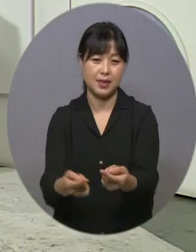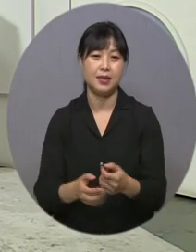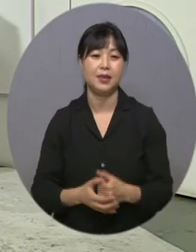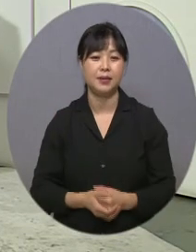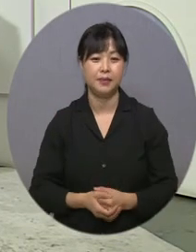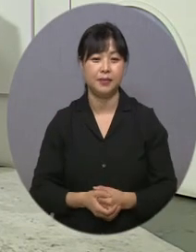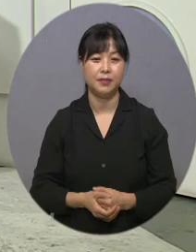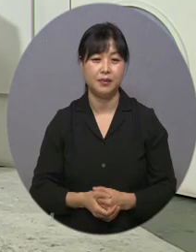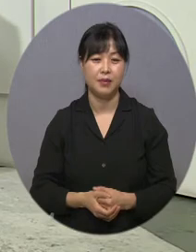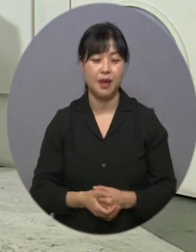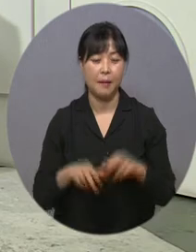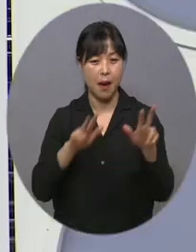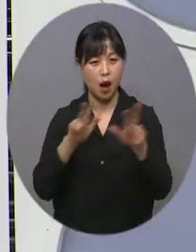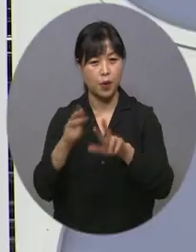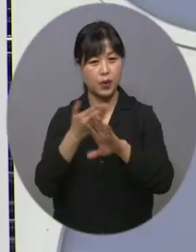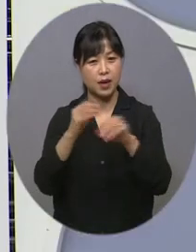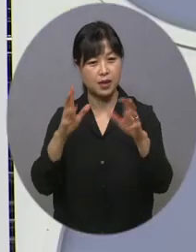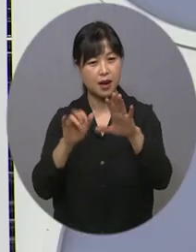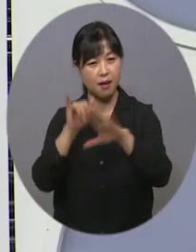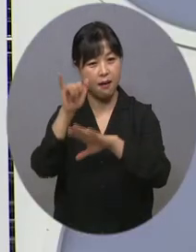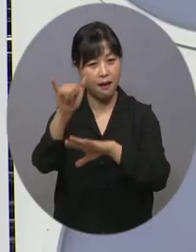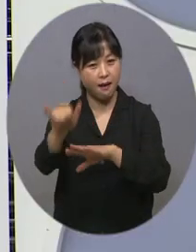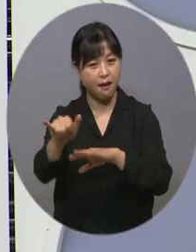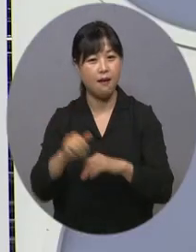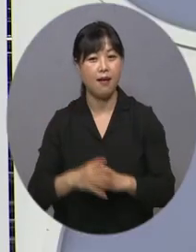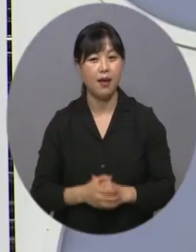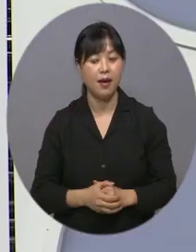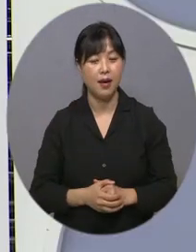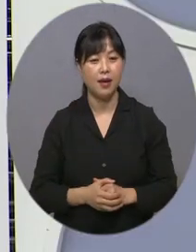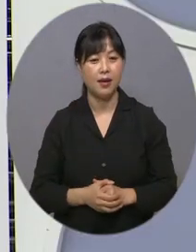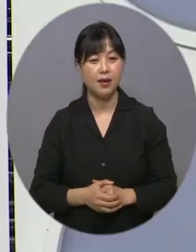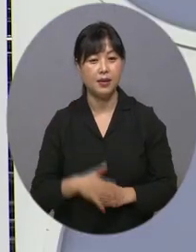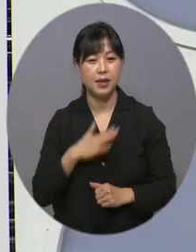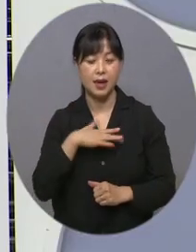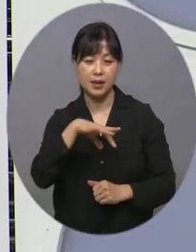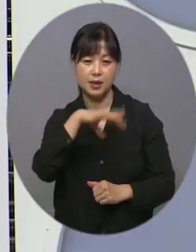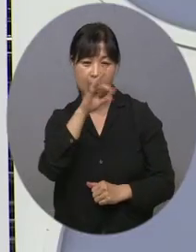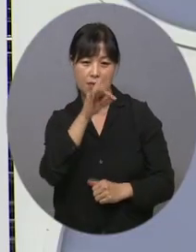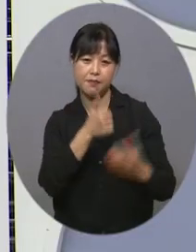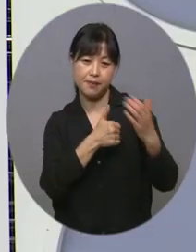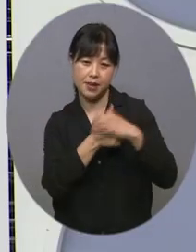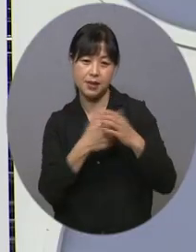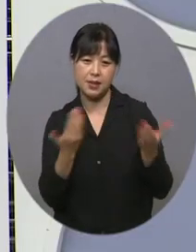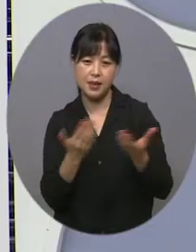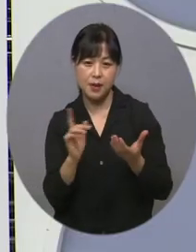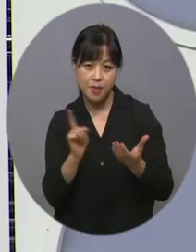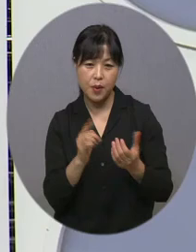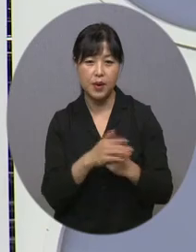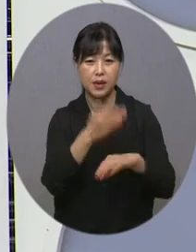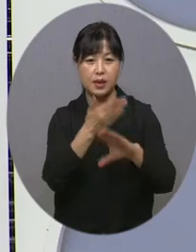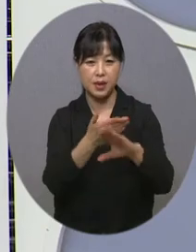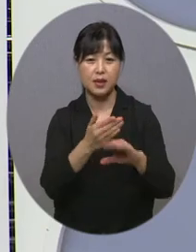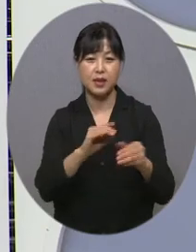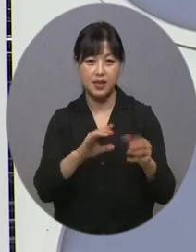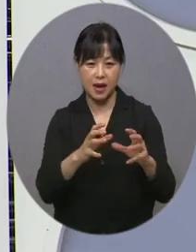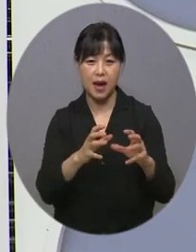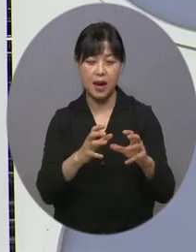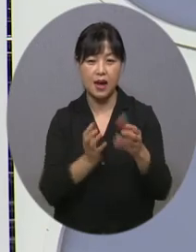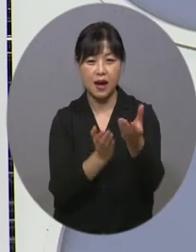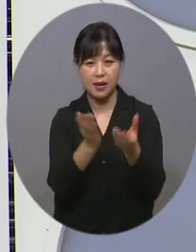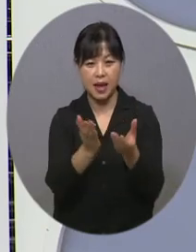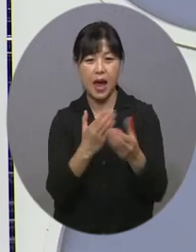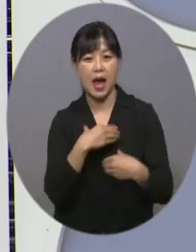그래가지고 바로 해외 나가셨나요? 그리고는 이제 제가 처음에 발령받은 것이 이제 바로 외교 그 당시에는 외교 안보